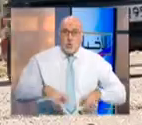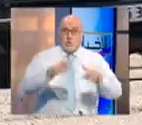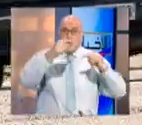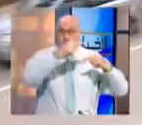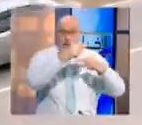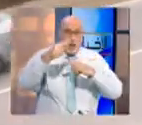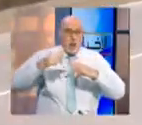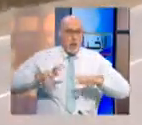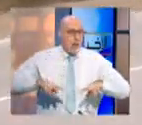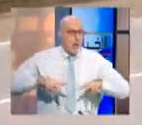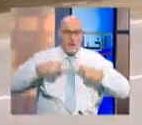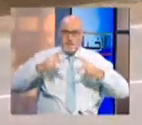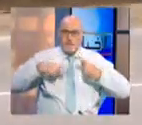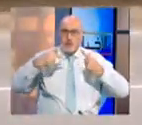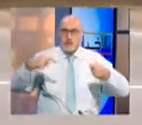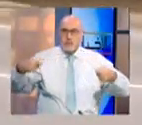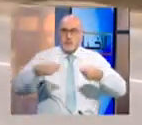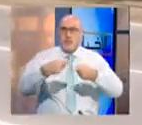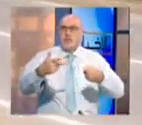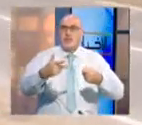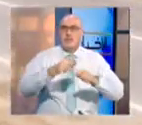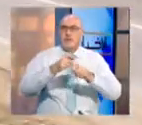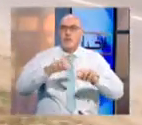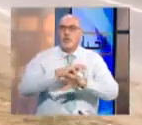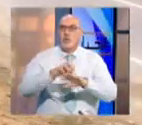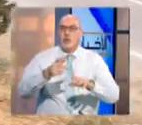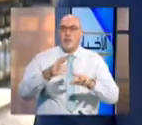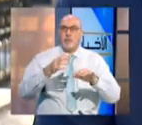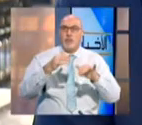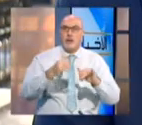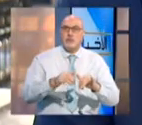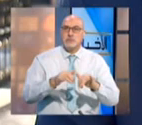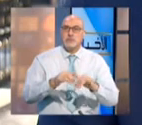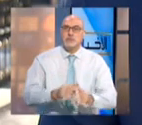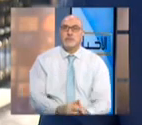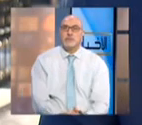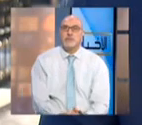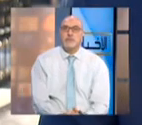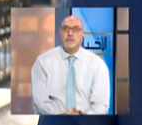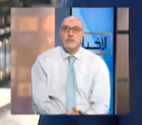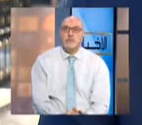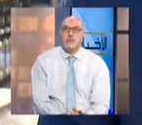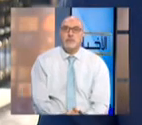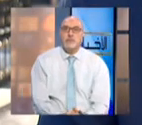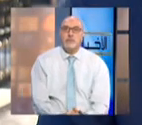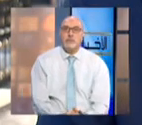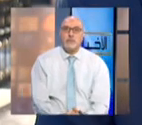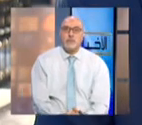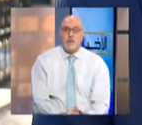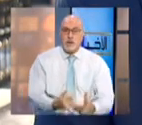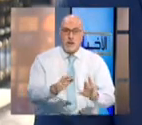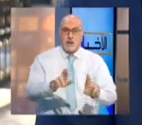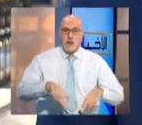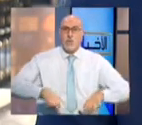الربط بين محاور مختلف الولايات ونحو العاصمة. هو طريق له بعد